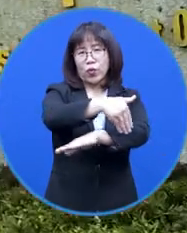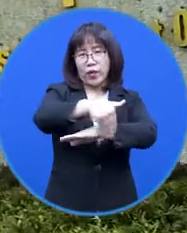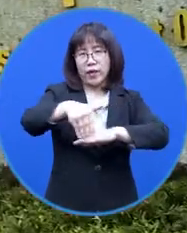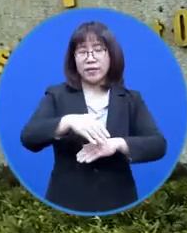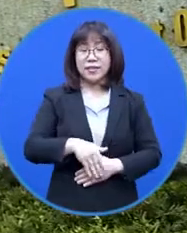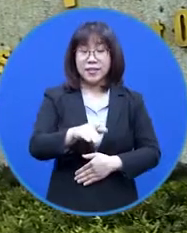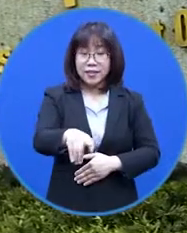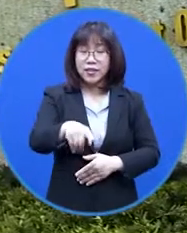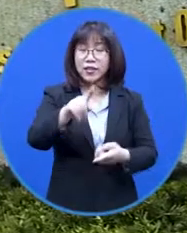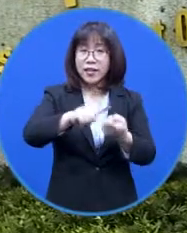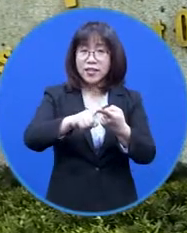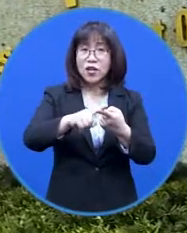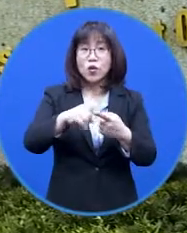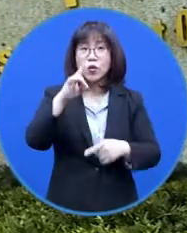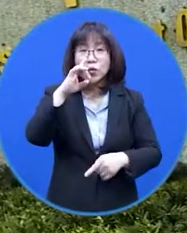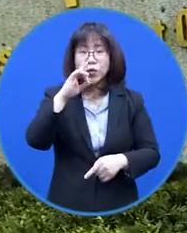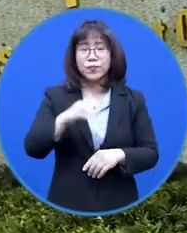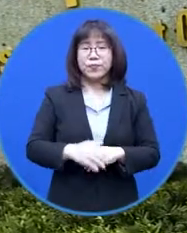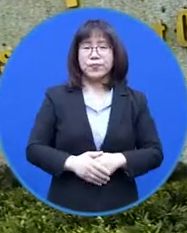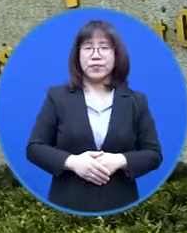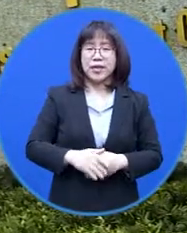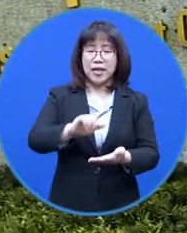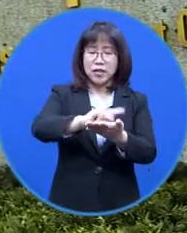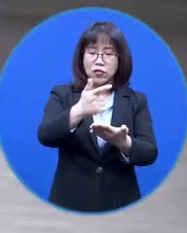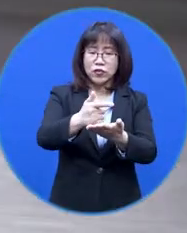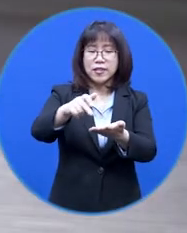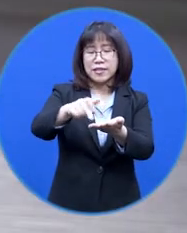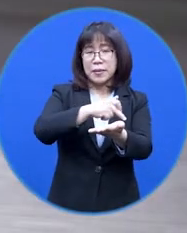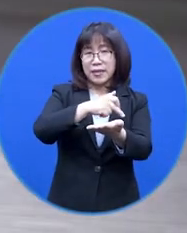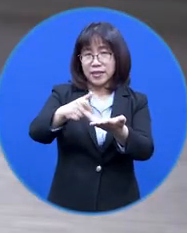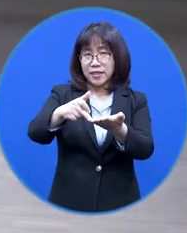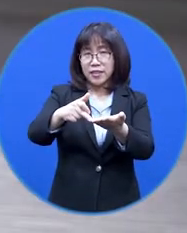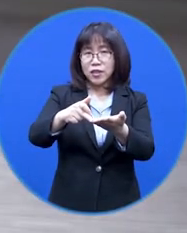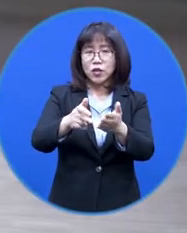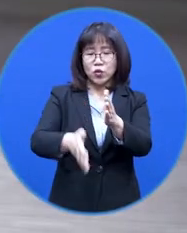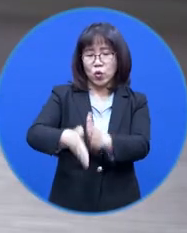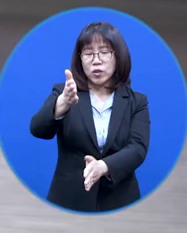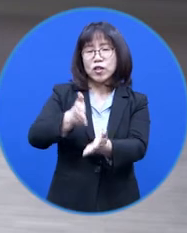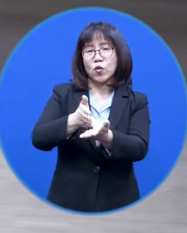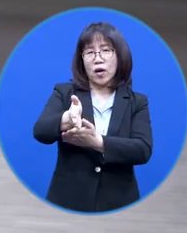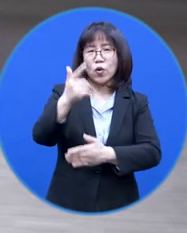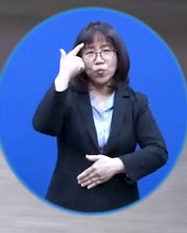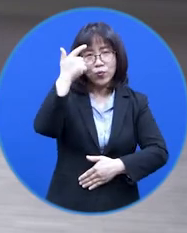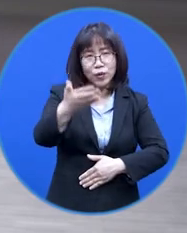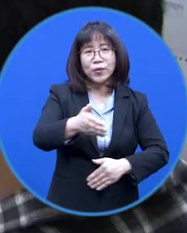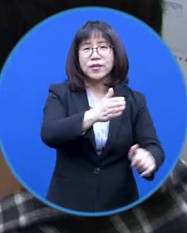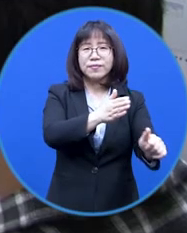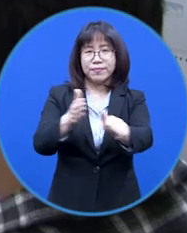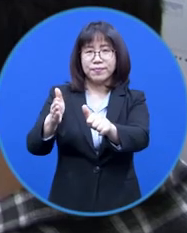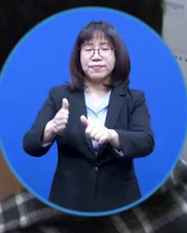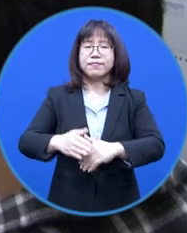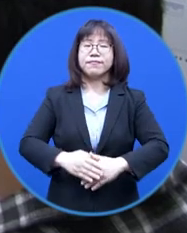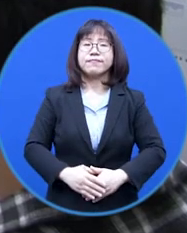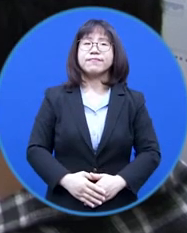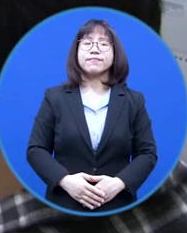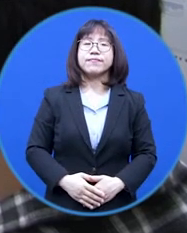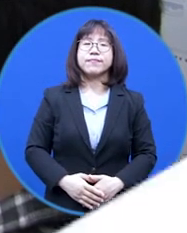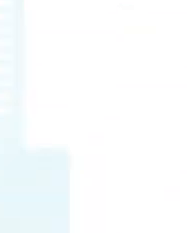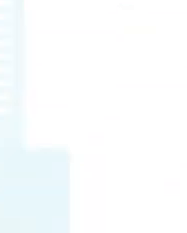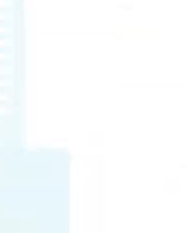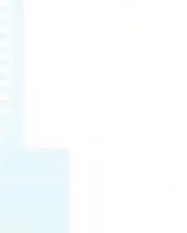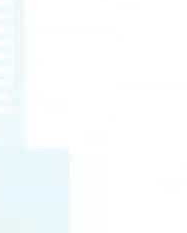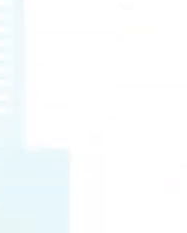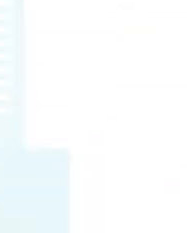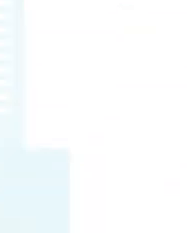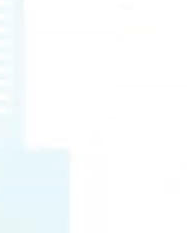예정입니다. 스마트 기술 활용 아이디어 공모에 대한 자세한 사항은 강서구청 스마트 도시과로 문의하면 됩니다.